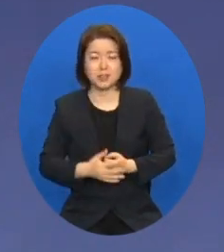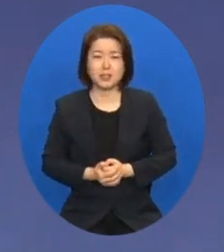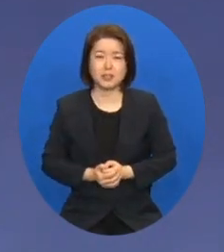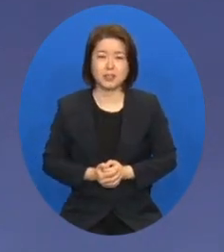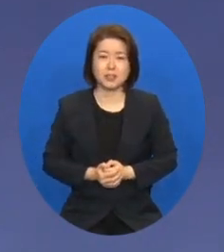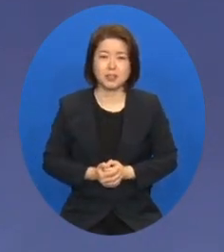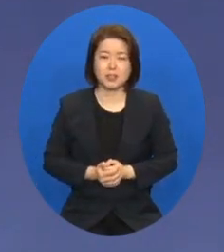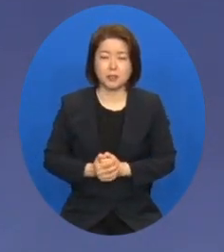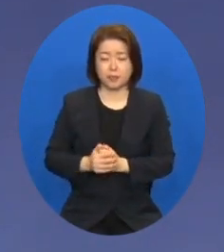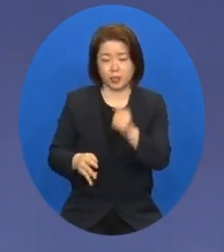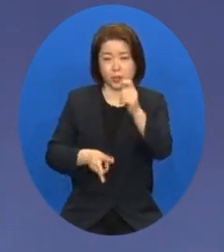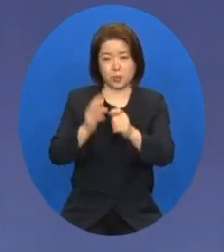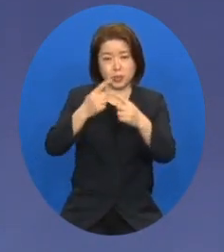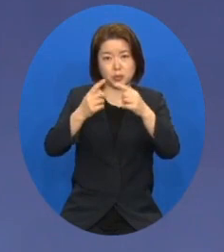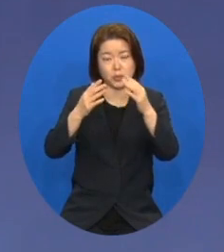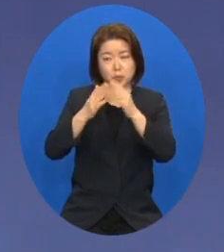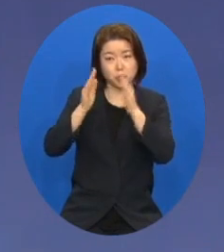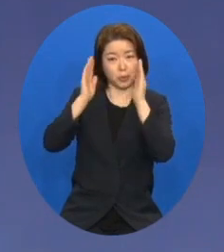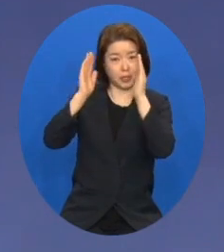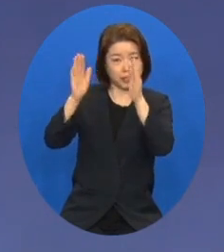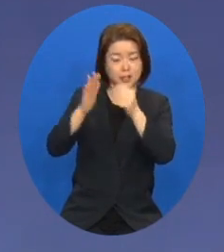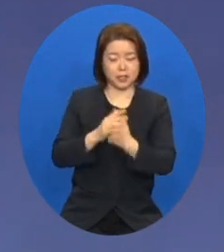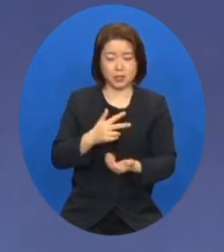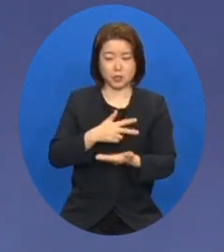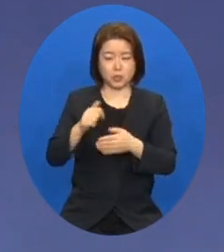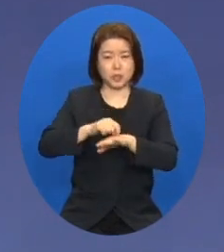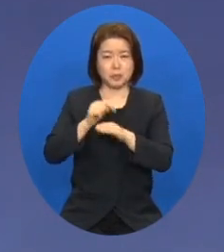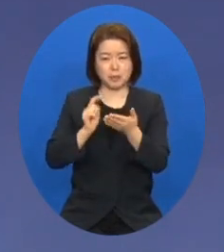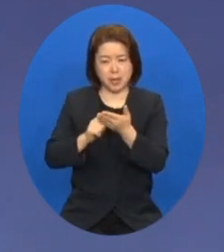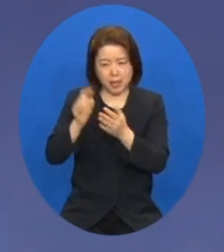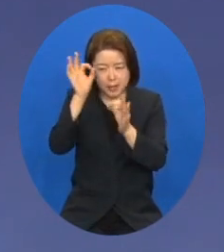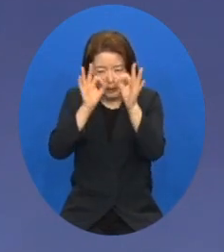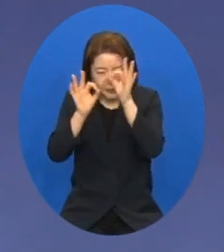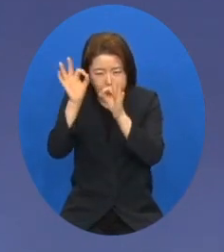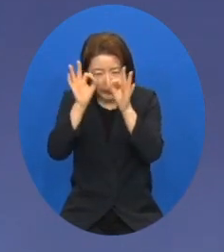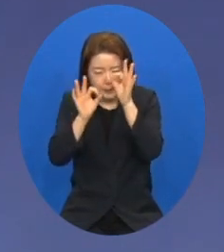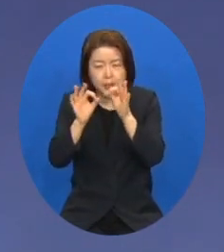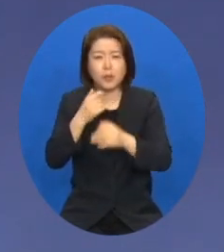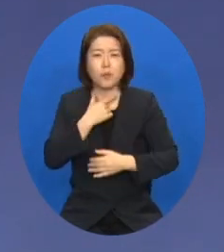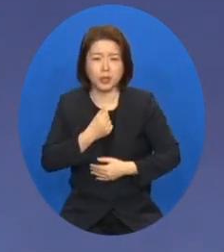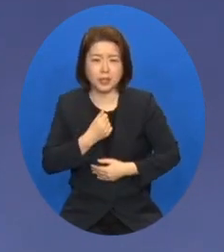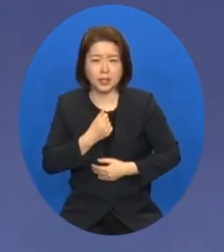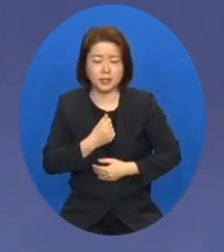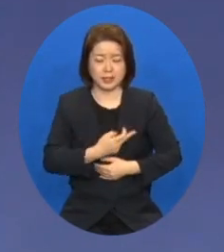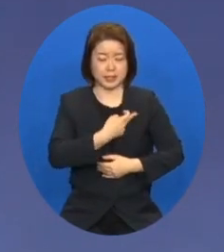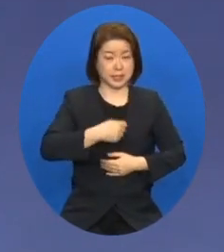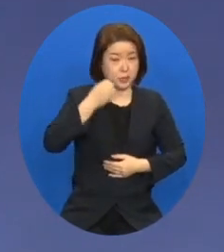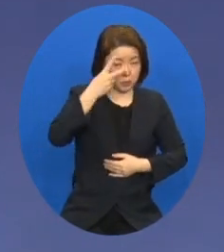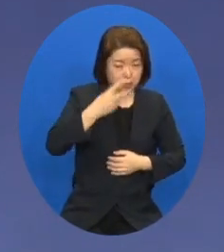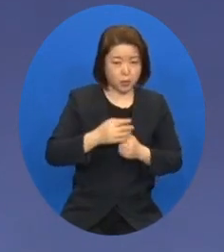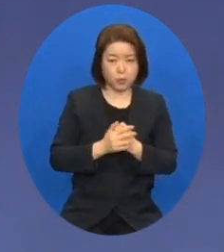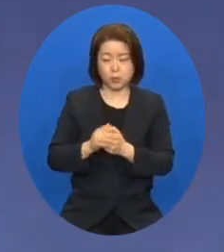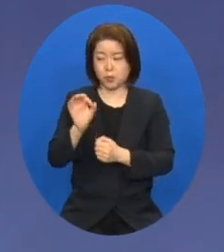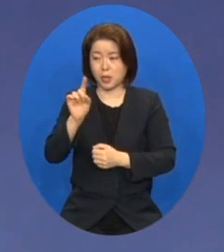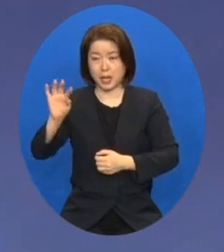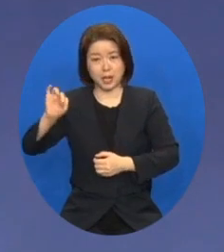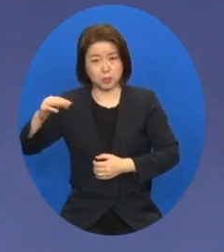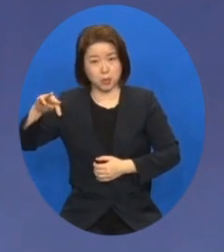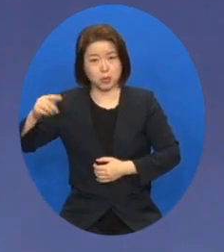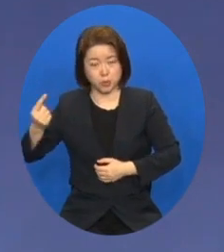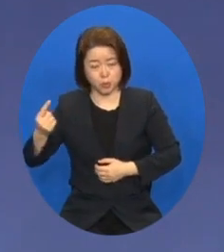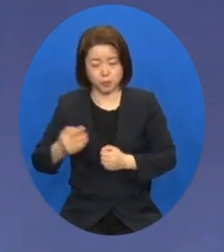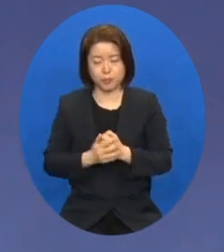고린도 교회를 향한 주님의 마음 을 찾으려고 하는 사도 바울도 아볼로 도